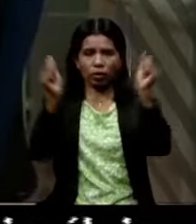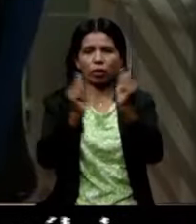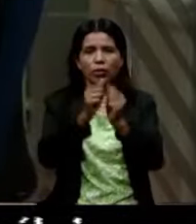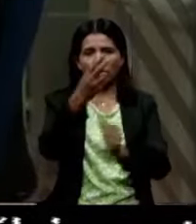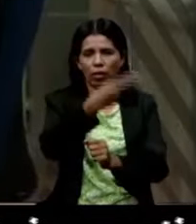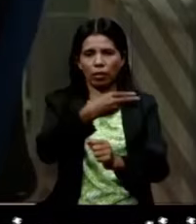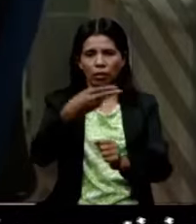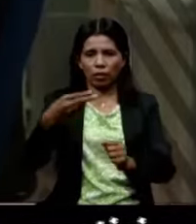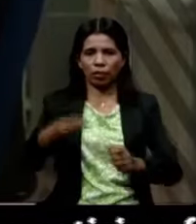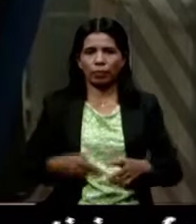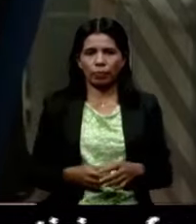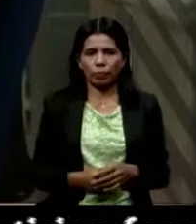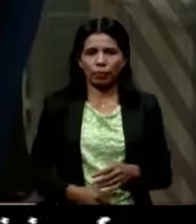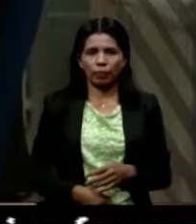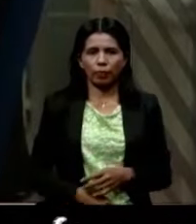Indonesia.